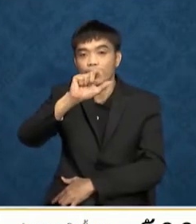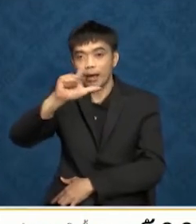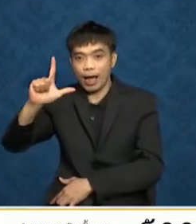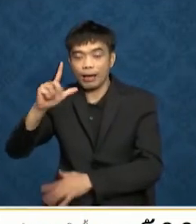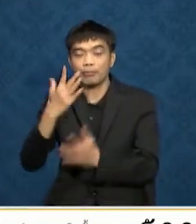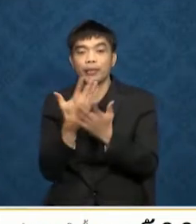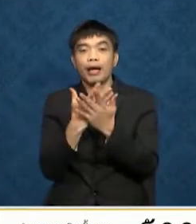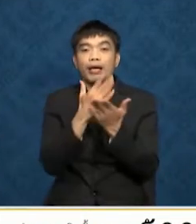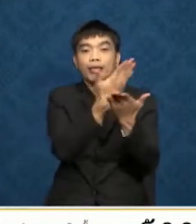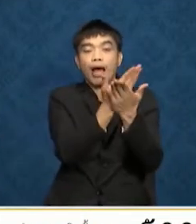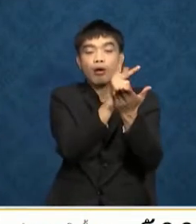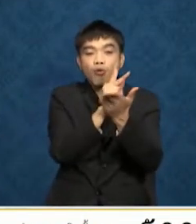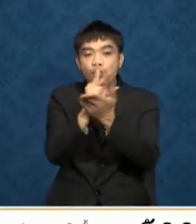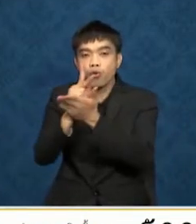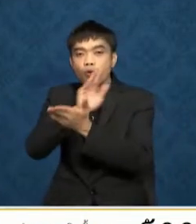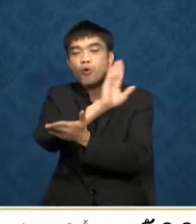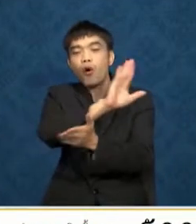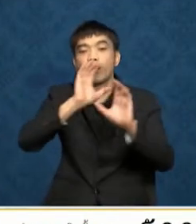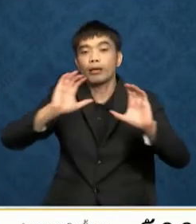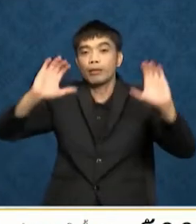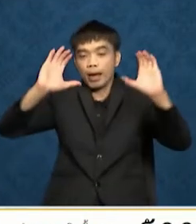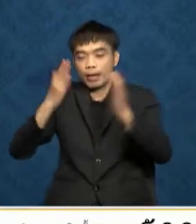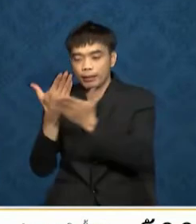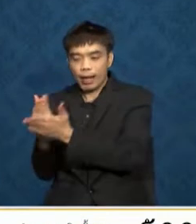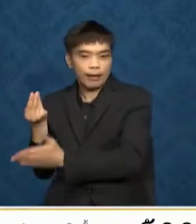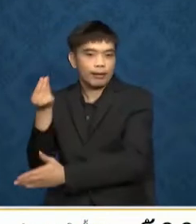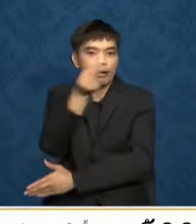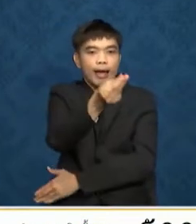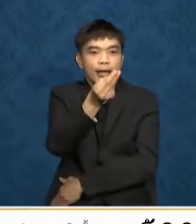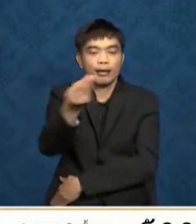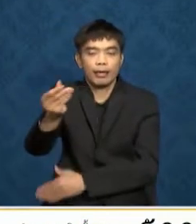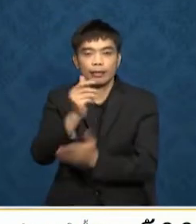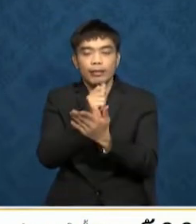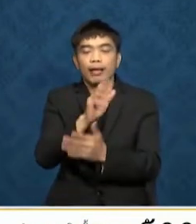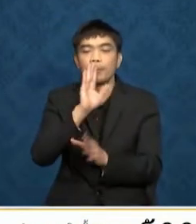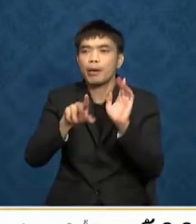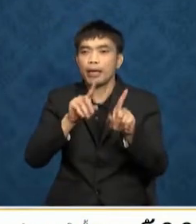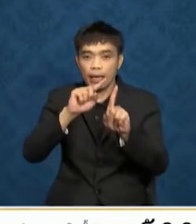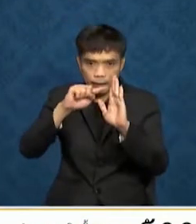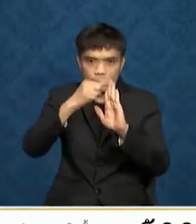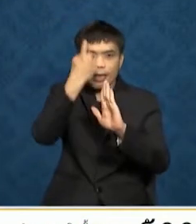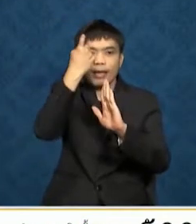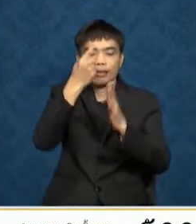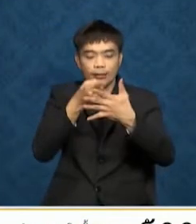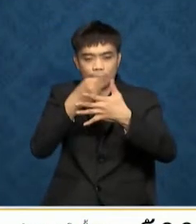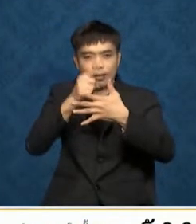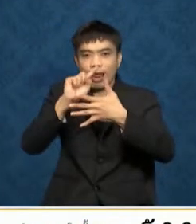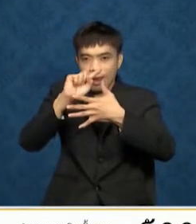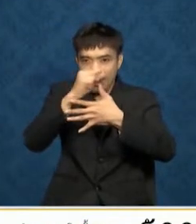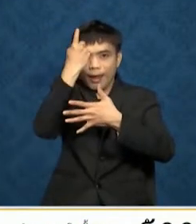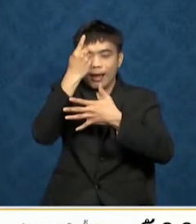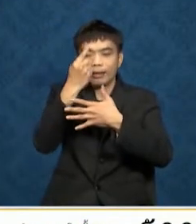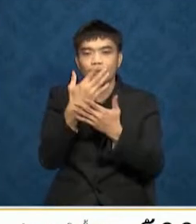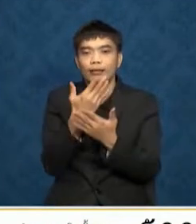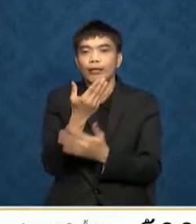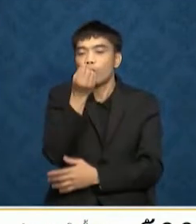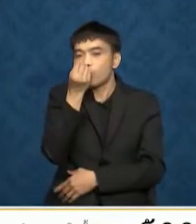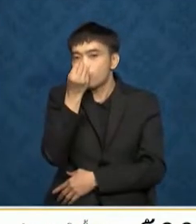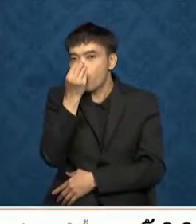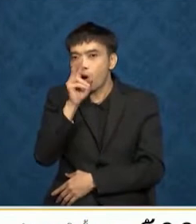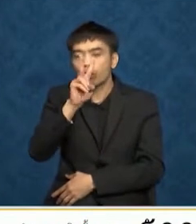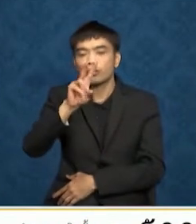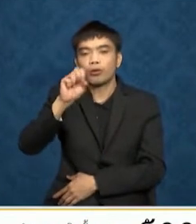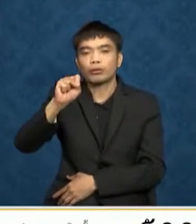ภาครัฐเป็นเงินต้นแค่ 150,000ล้านบาทครับและเป็นดอกเบี้ยถึง